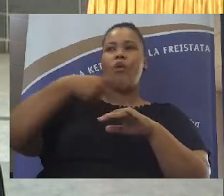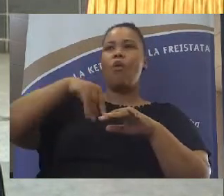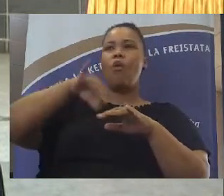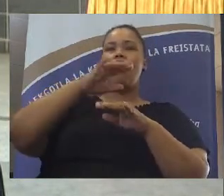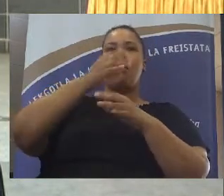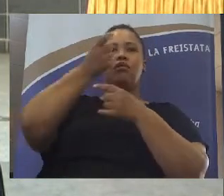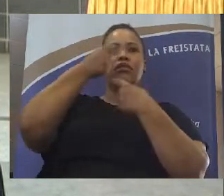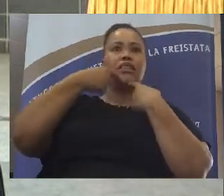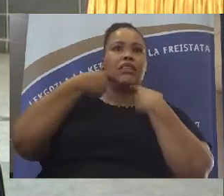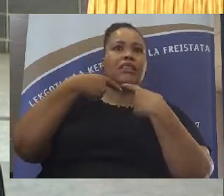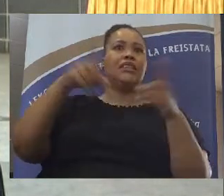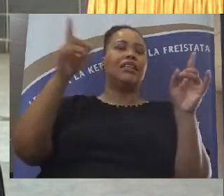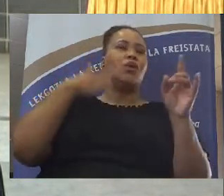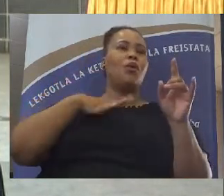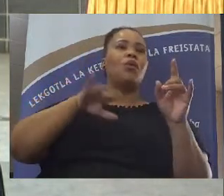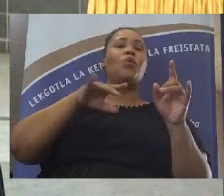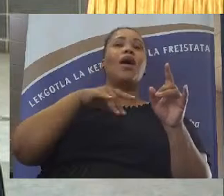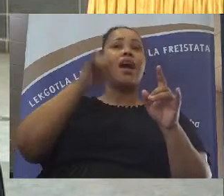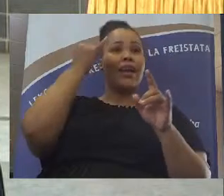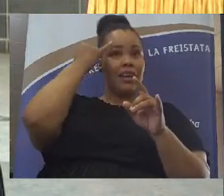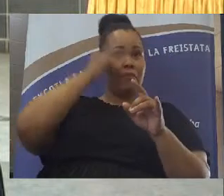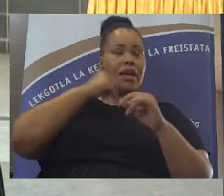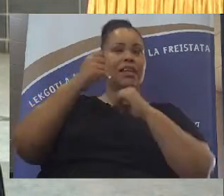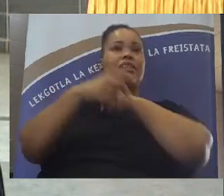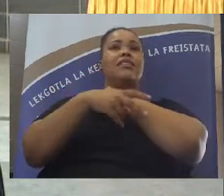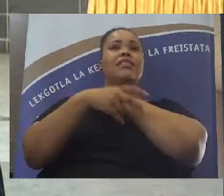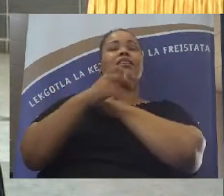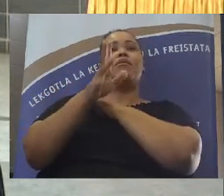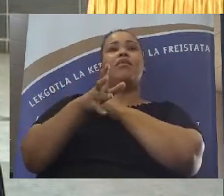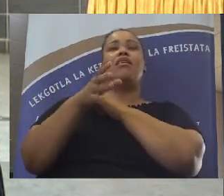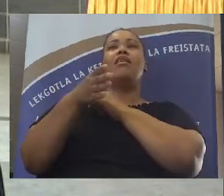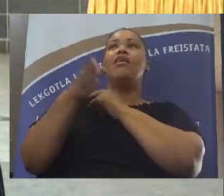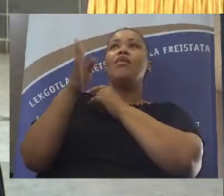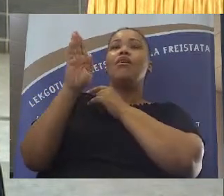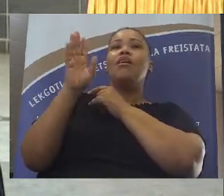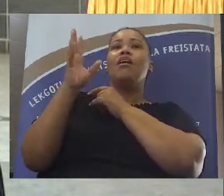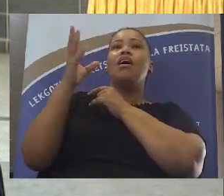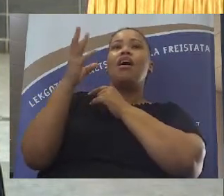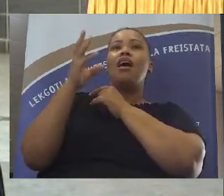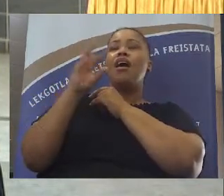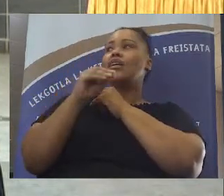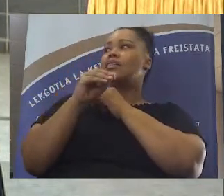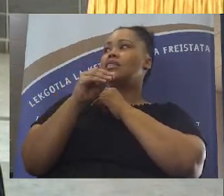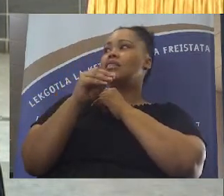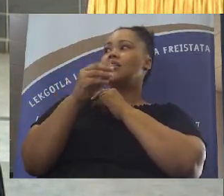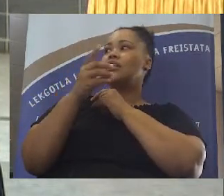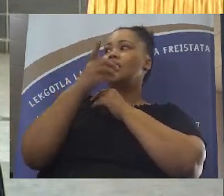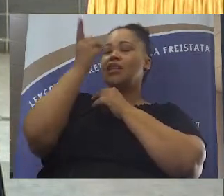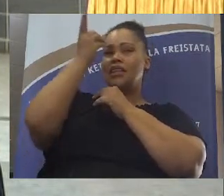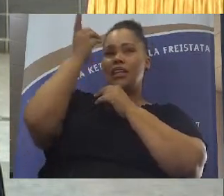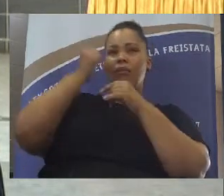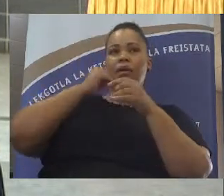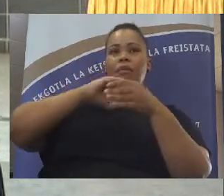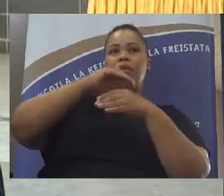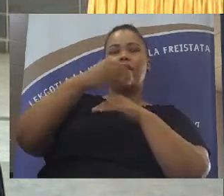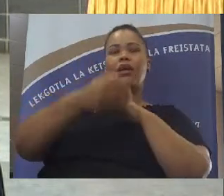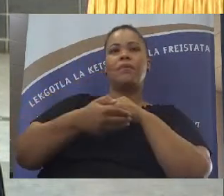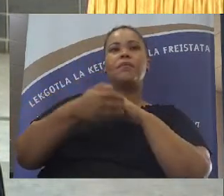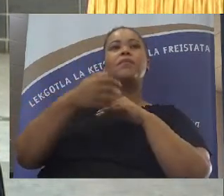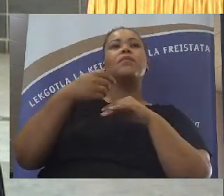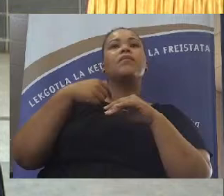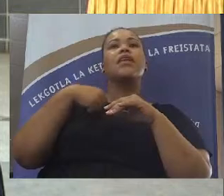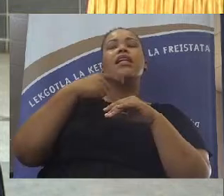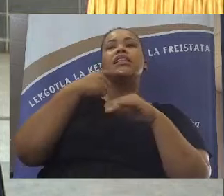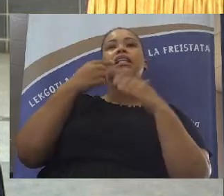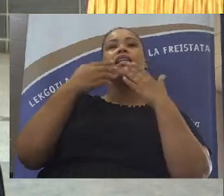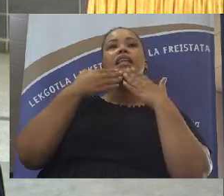bang dit gaan gesteel word. Ek vra vir die Here om dit so te behoed en bewaar. Ek sê dankie vir